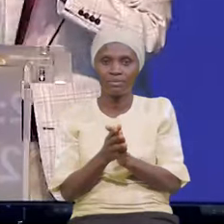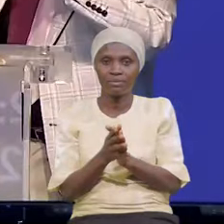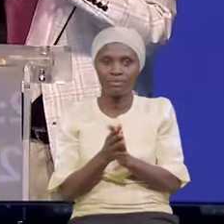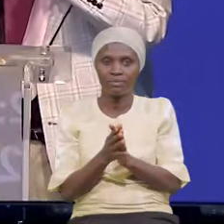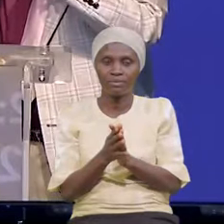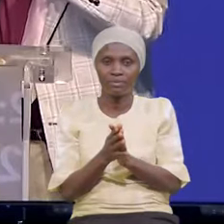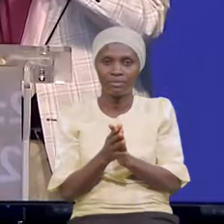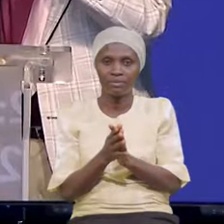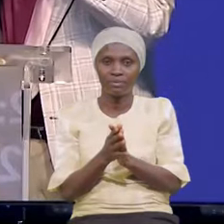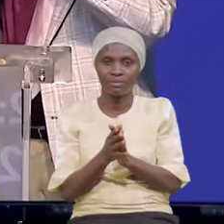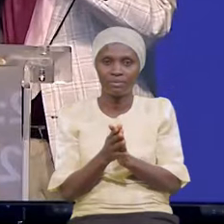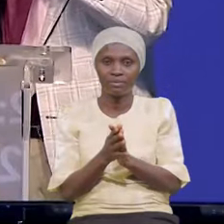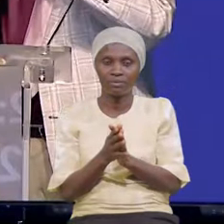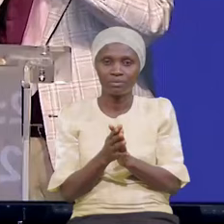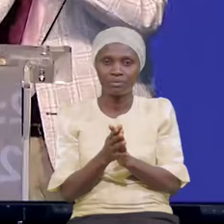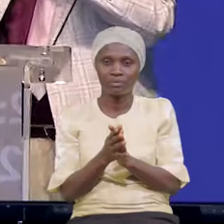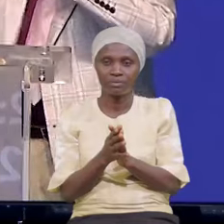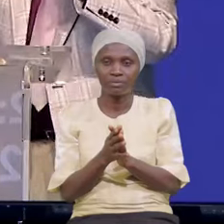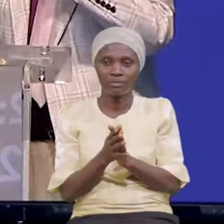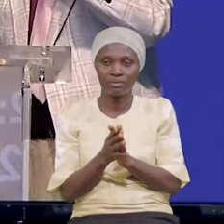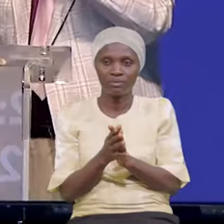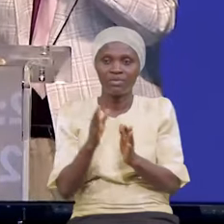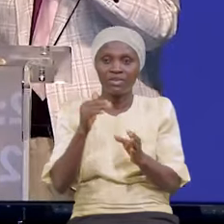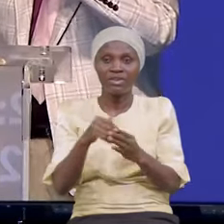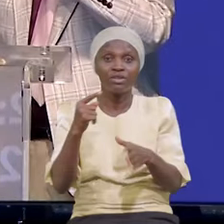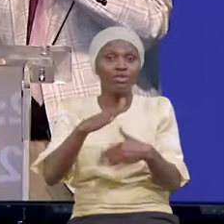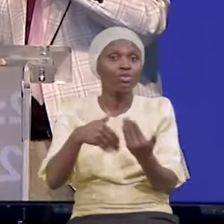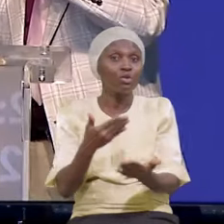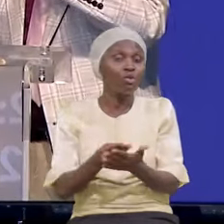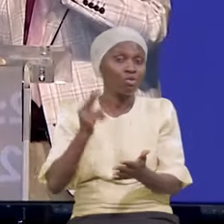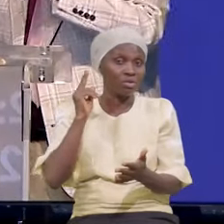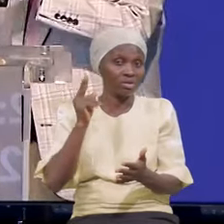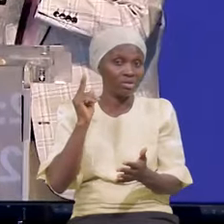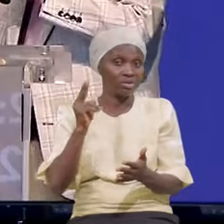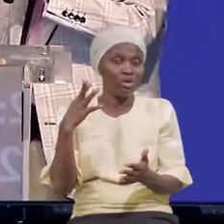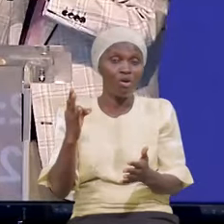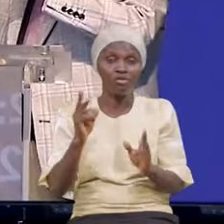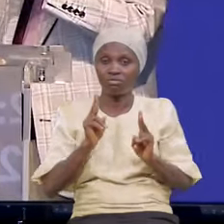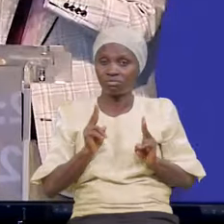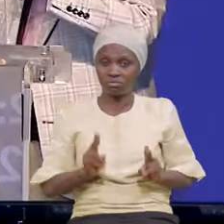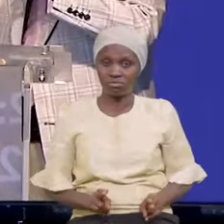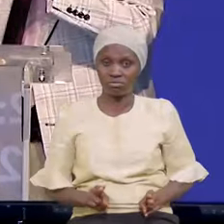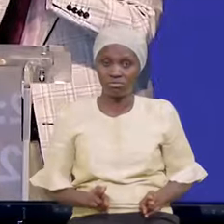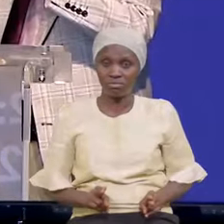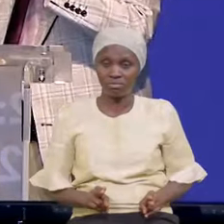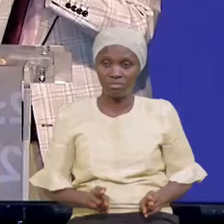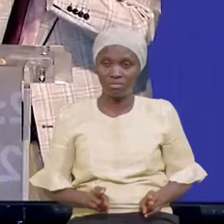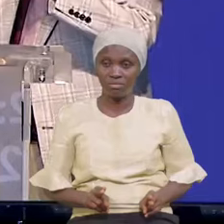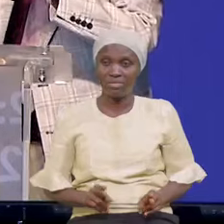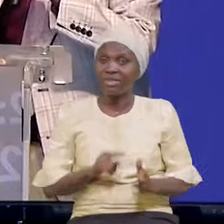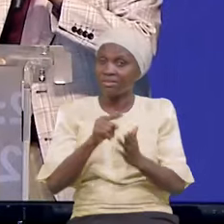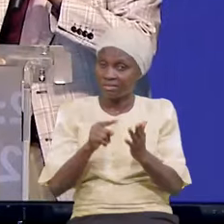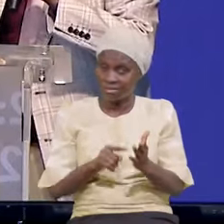తిరిగి మరలా సమకూర్చగలడు, in the whole history of humanity, మానవాళి చరిత్ర అంతటిలో, this is